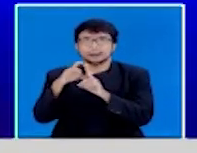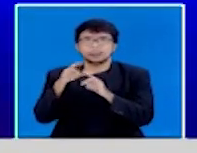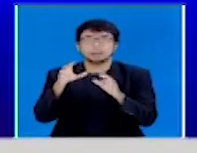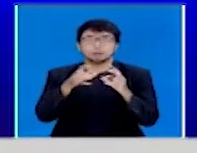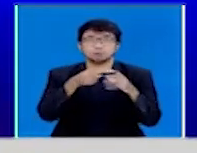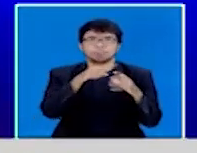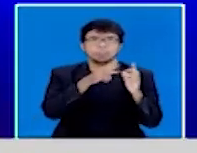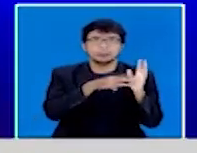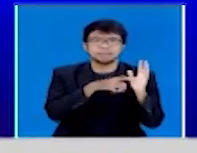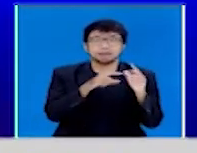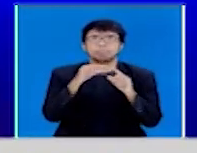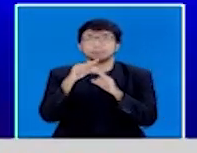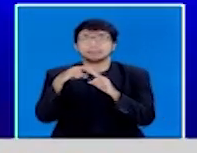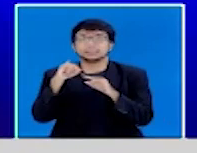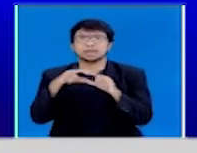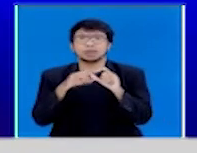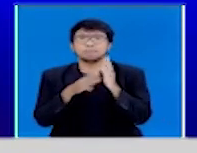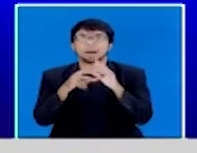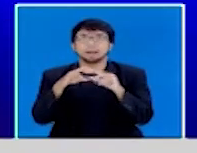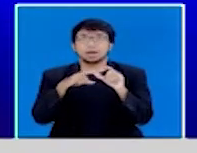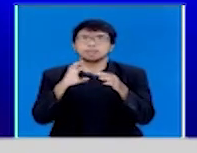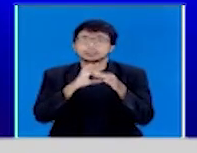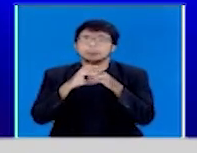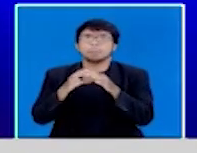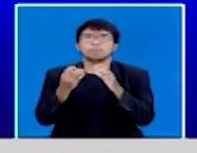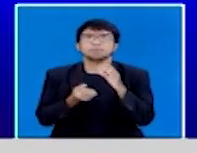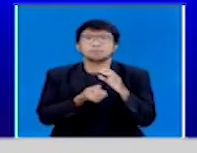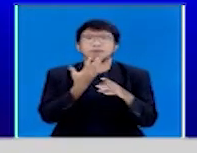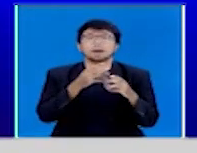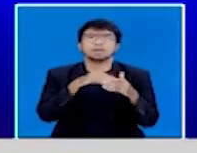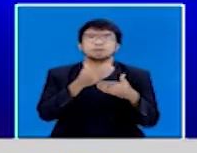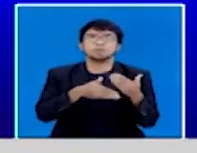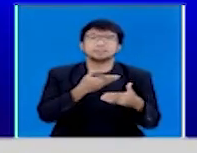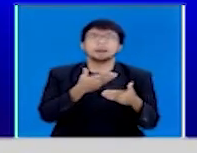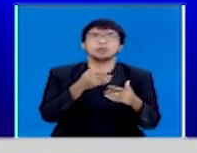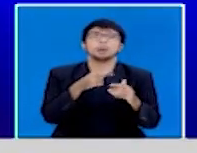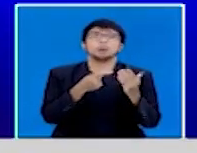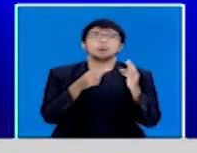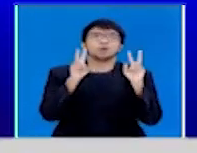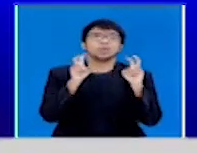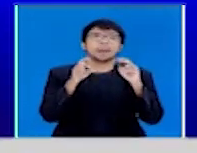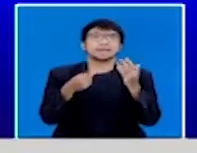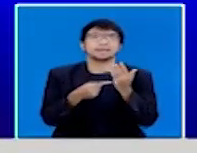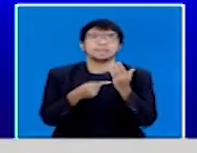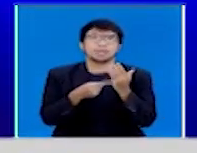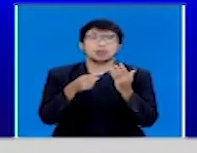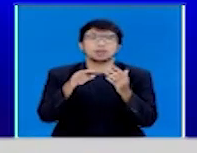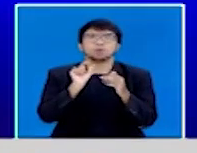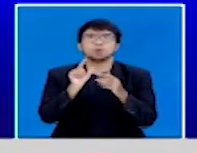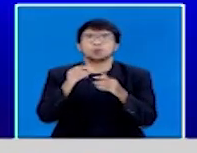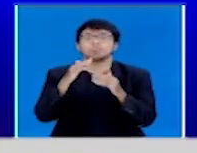PT Jasa Marga Related Business bekerjasama dalam mengembangkan distribusi konten digital untuk para tenan rest area serta